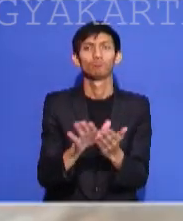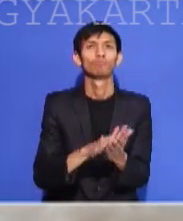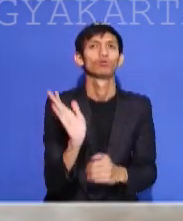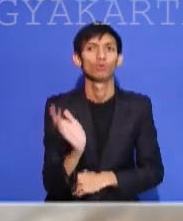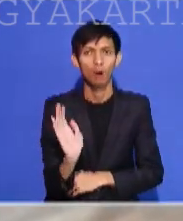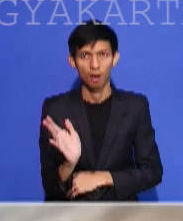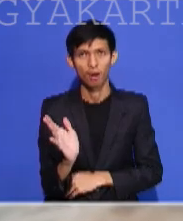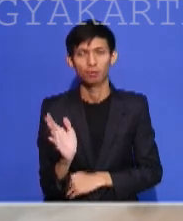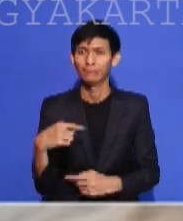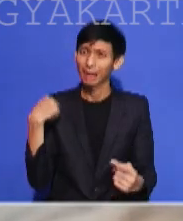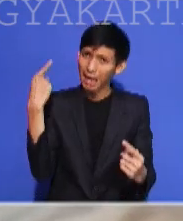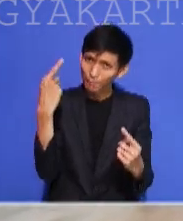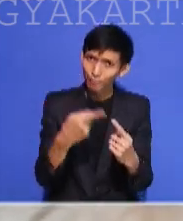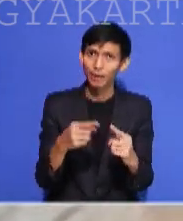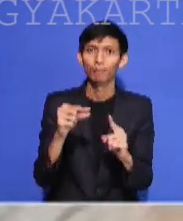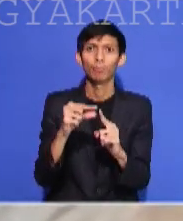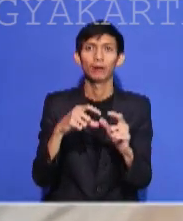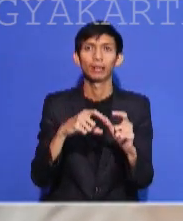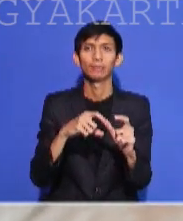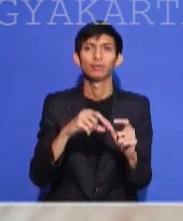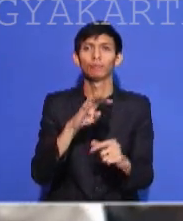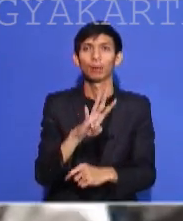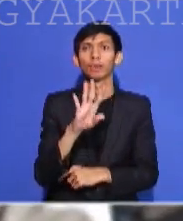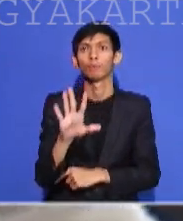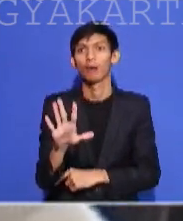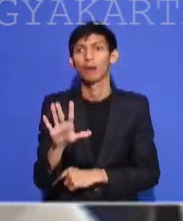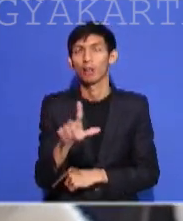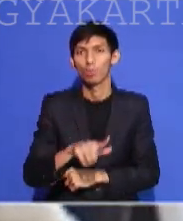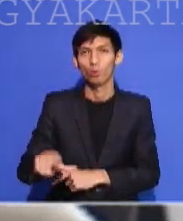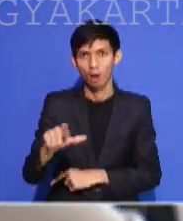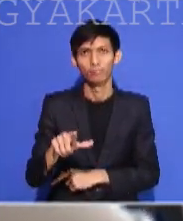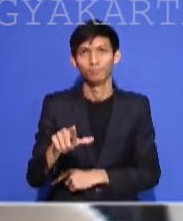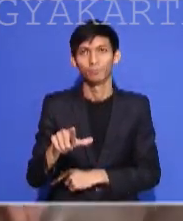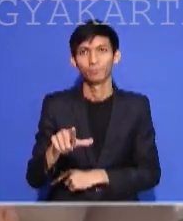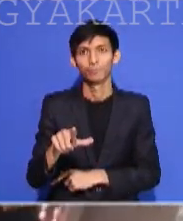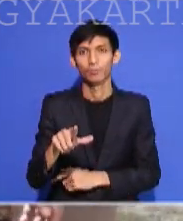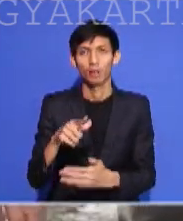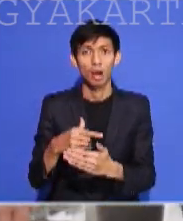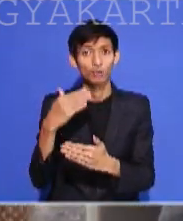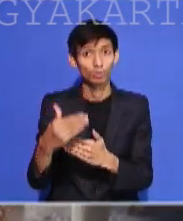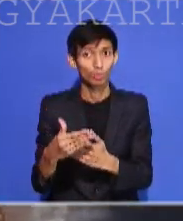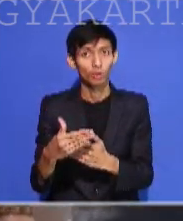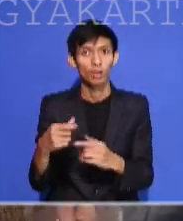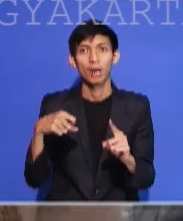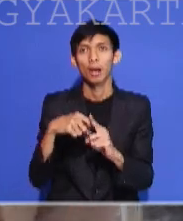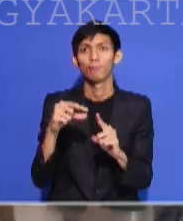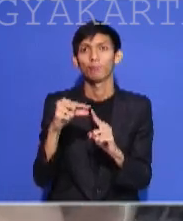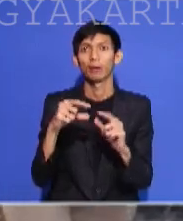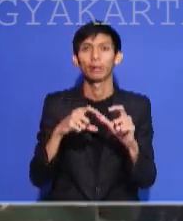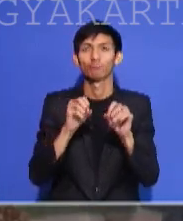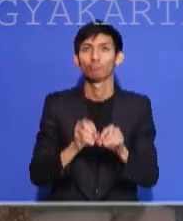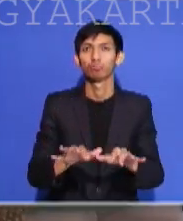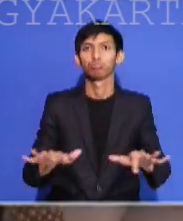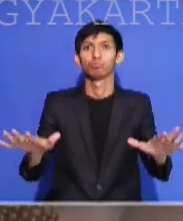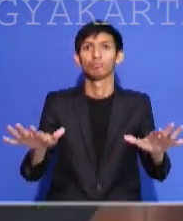ke PPS di 45 Kelurahan selanjutnya KPPS mulai mendistribusikan ke